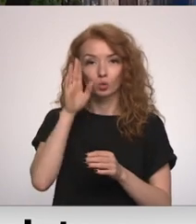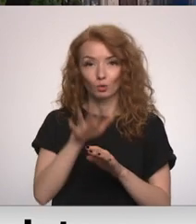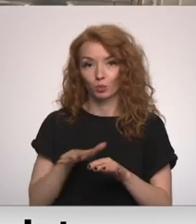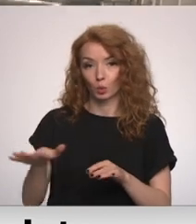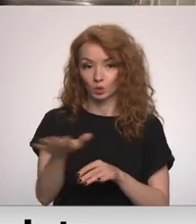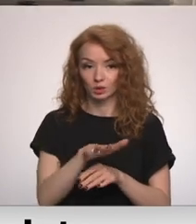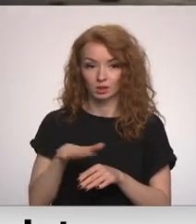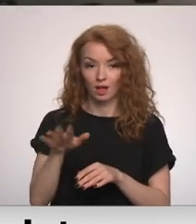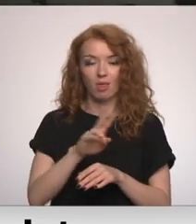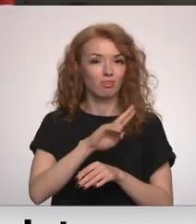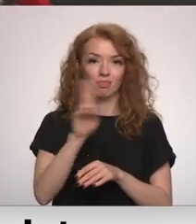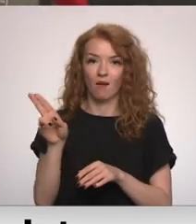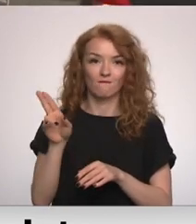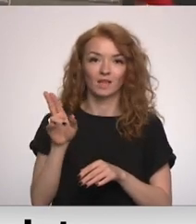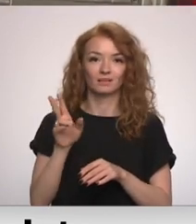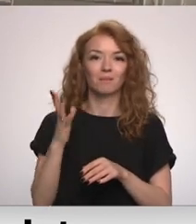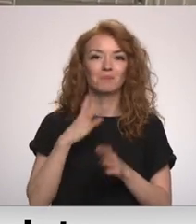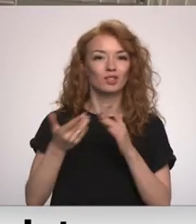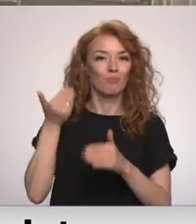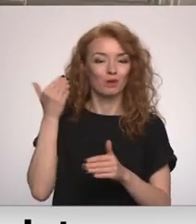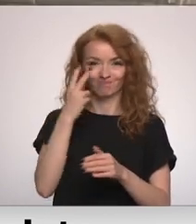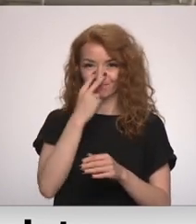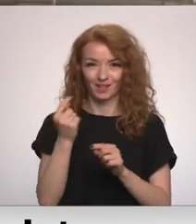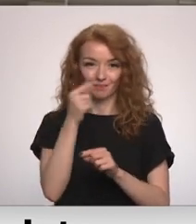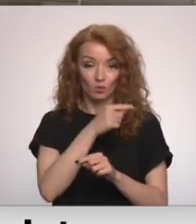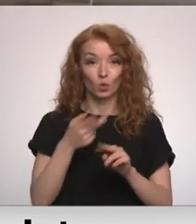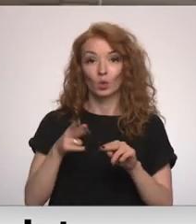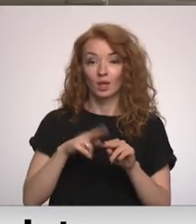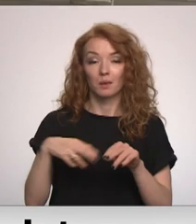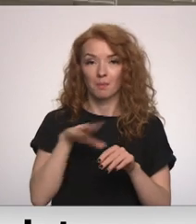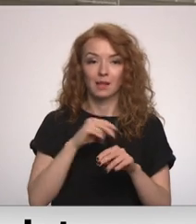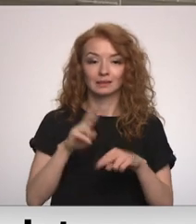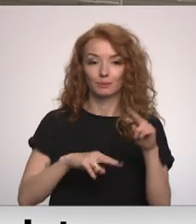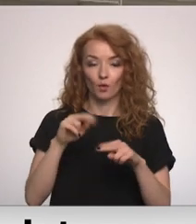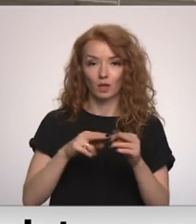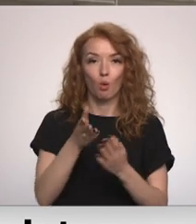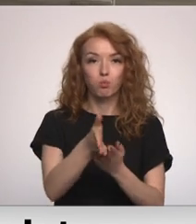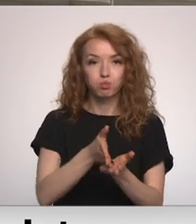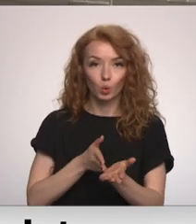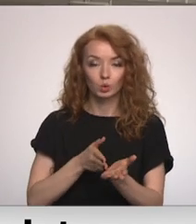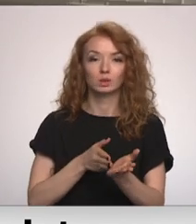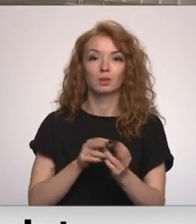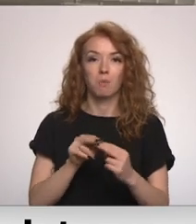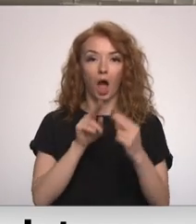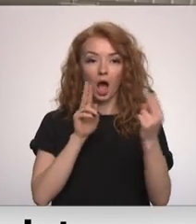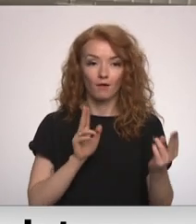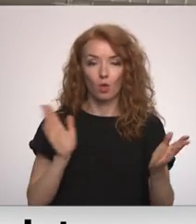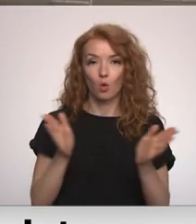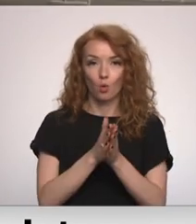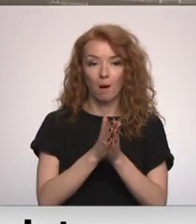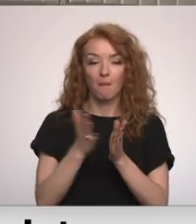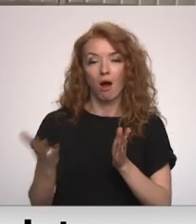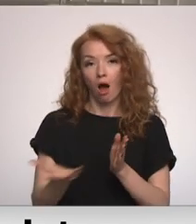šajā, nevis kur pierasts, bet un tad mēs izbūvēsim pusi pārvada. Kopā ar